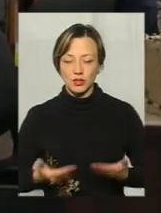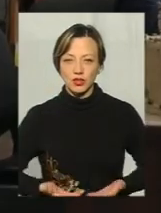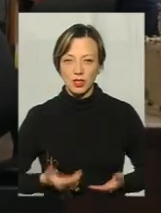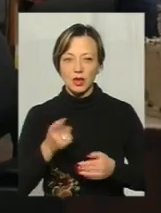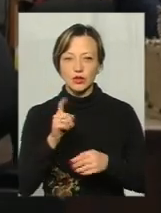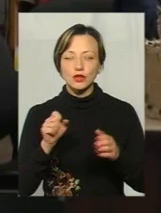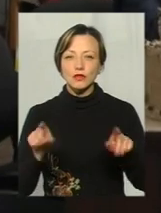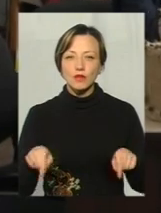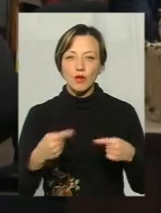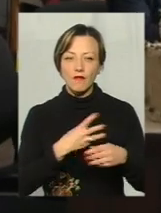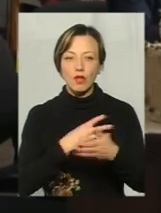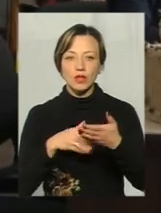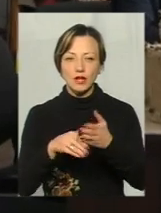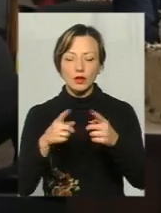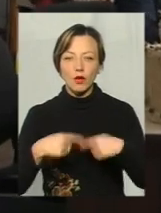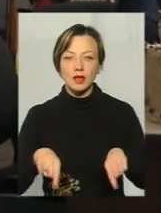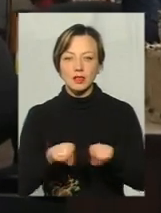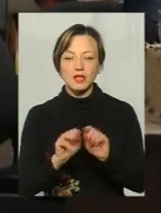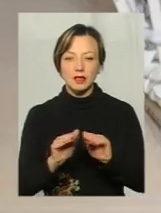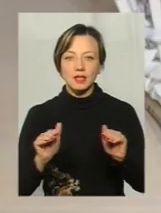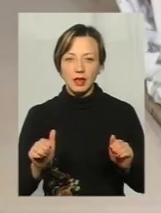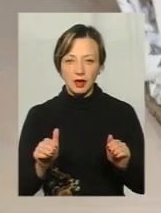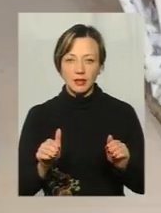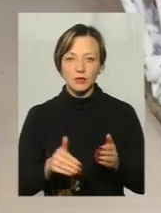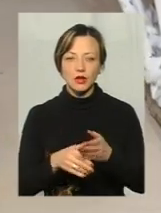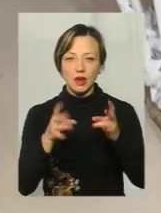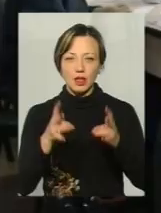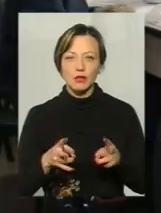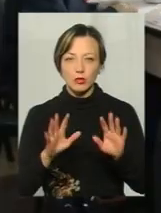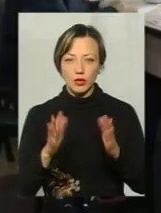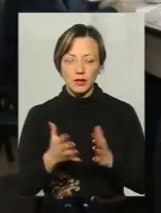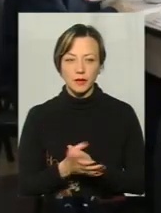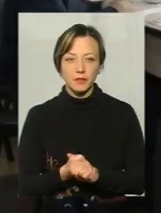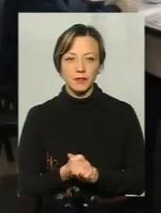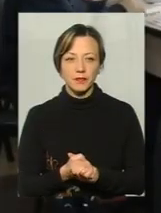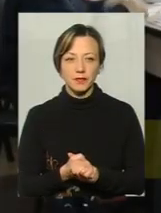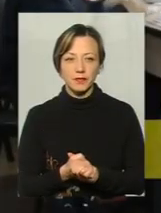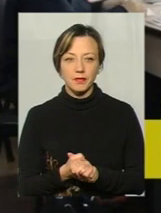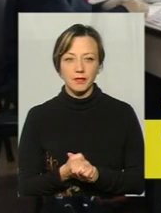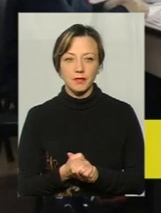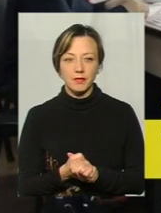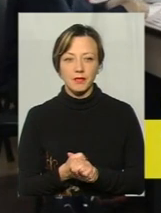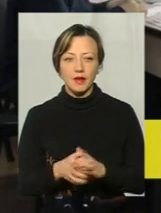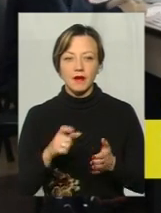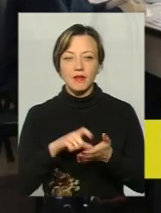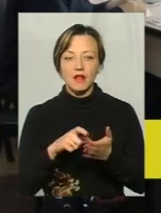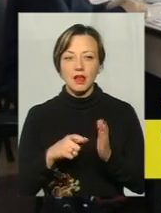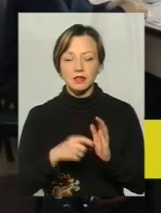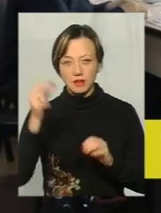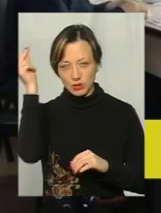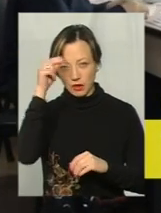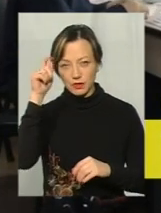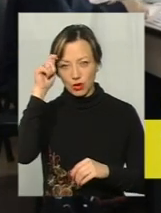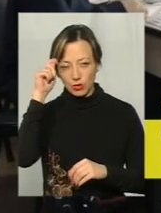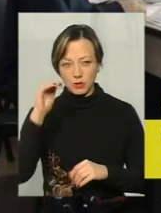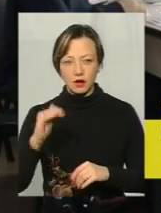Власне, до створення волонтерської організації дітей спонукали трагічні події. В класі, де я була класним керівником, навчався